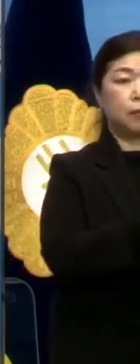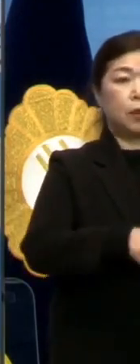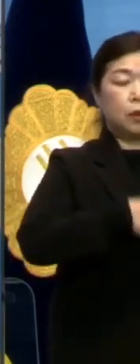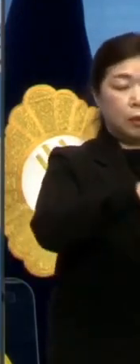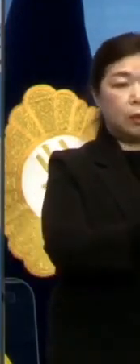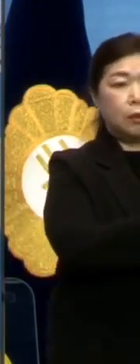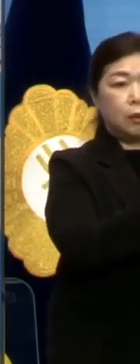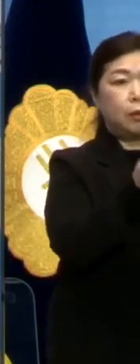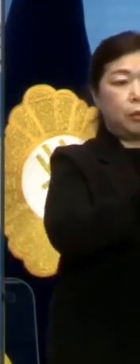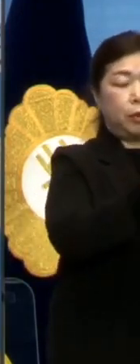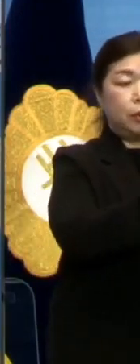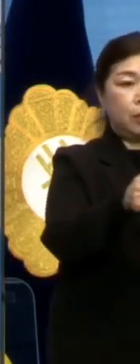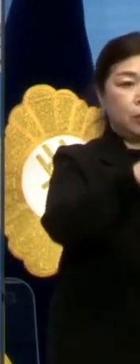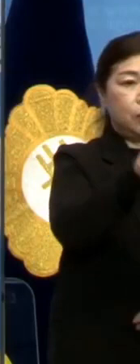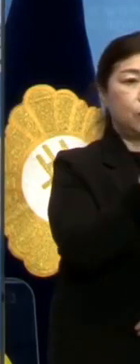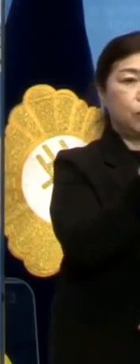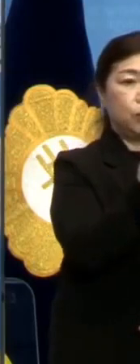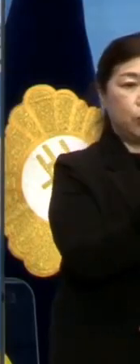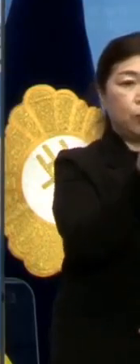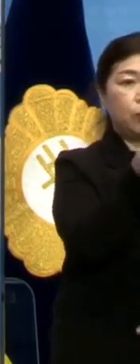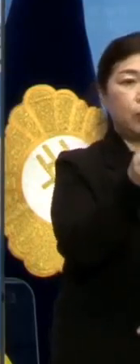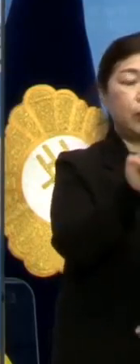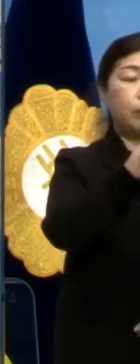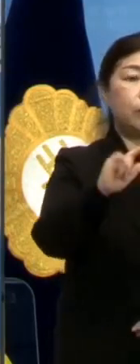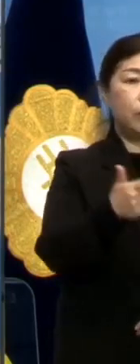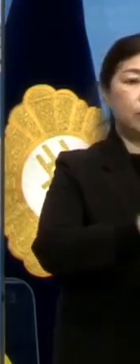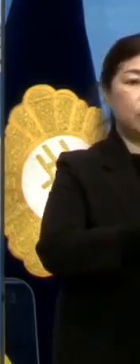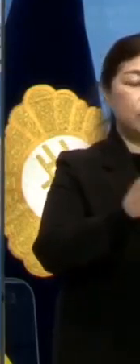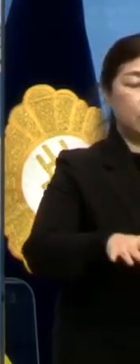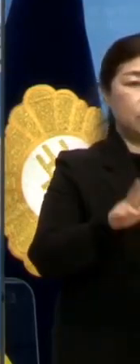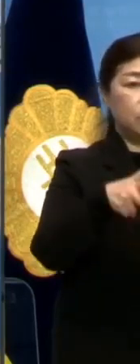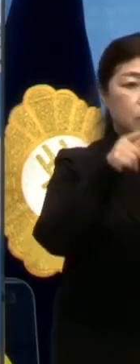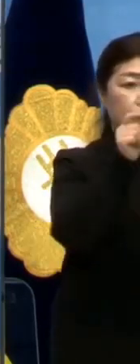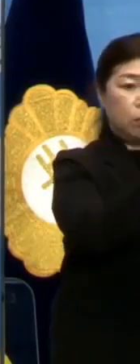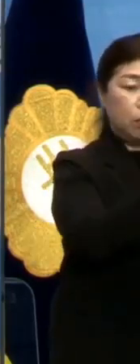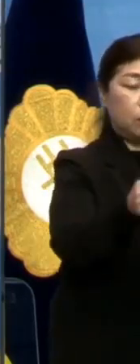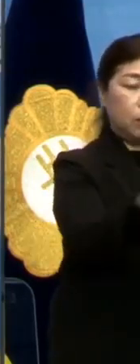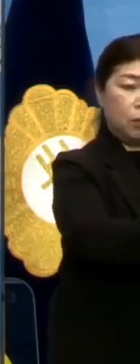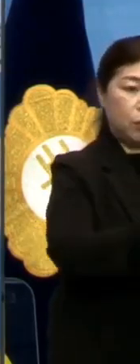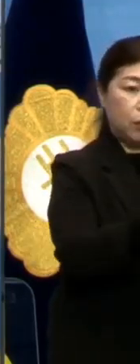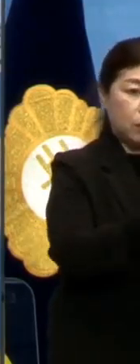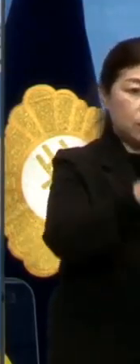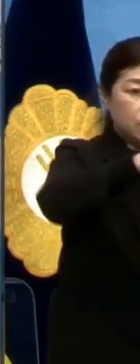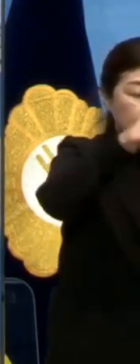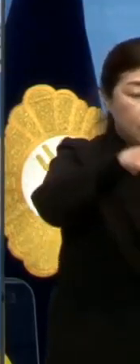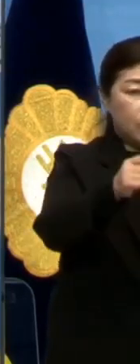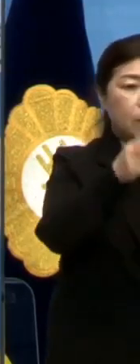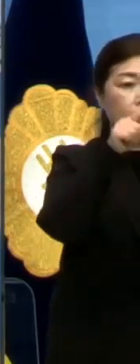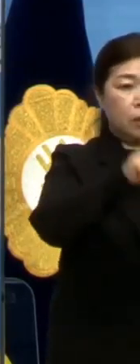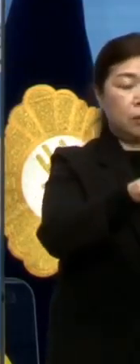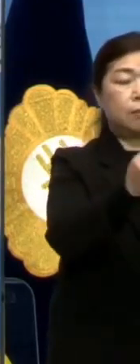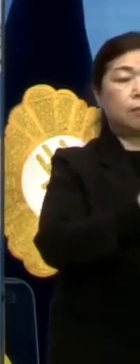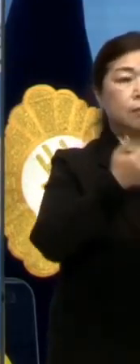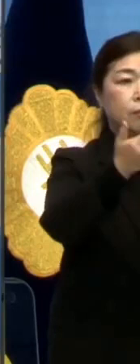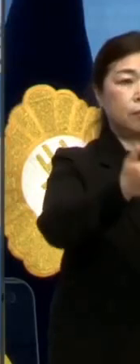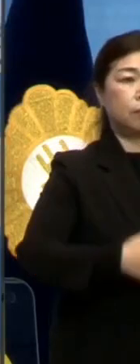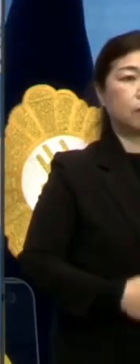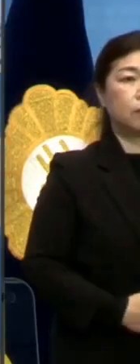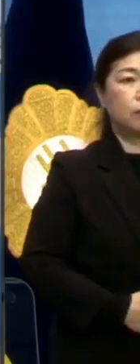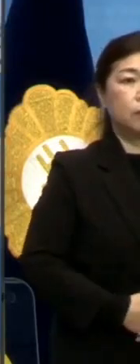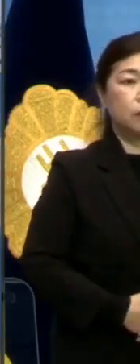네, 정의당 대변인 조혜민입니다. 국회 법사위 법안 심사 소위 관련해서